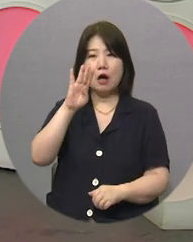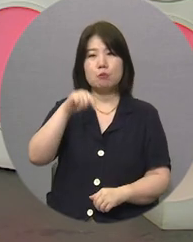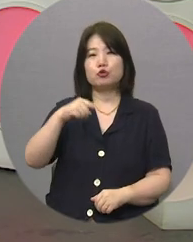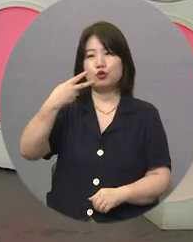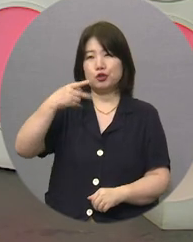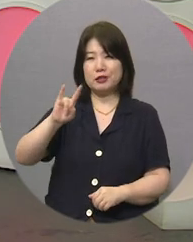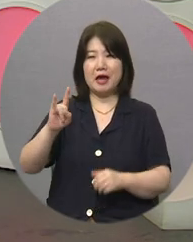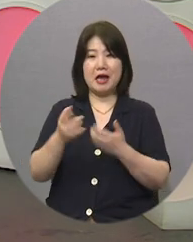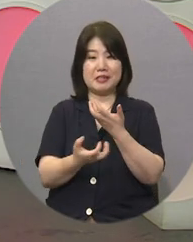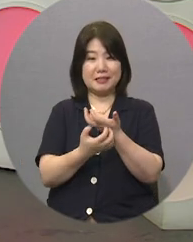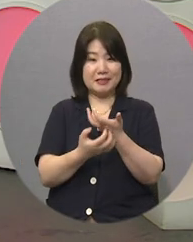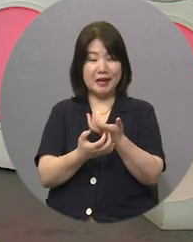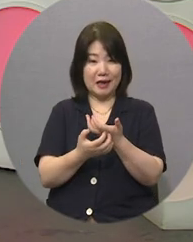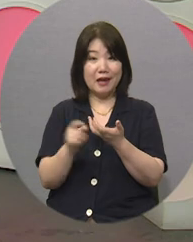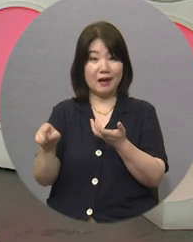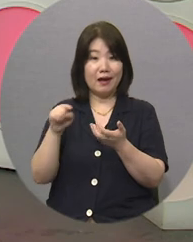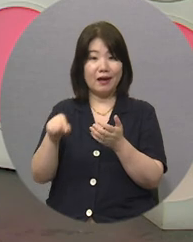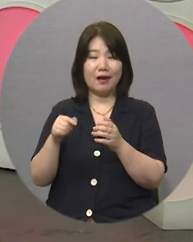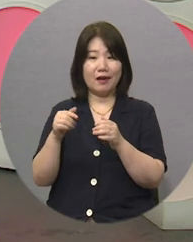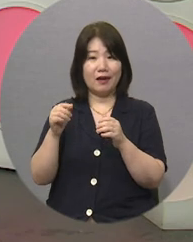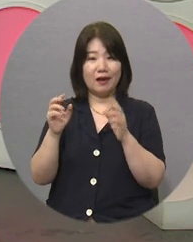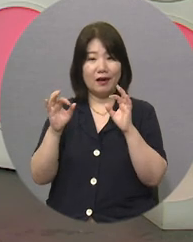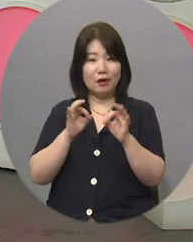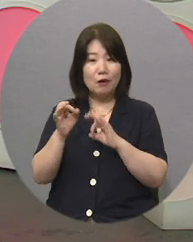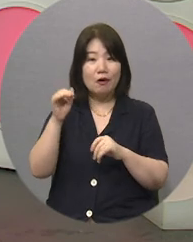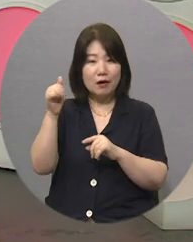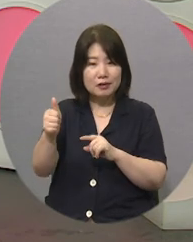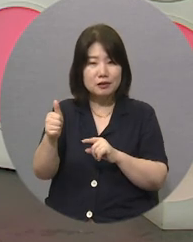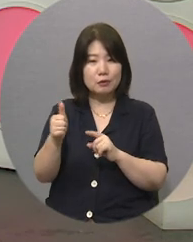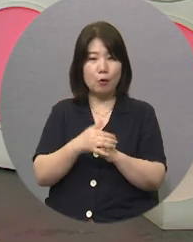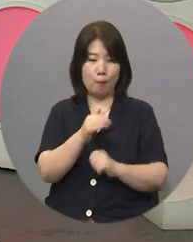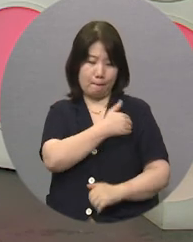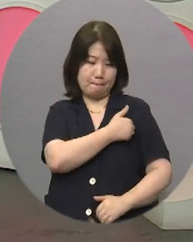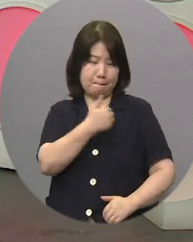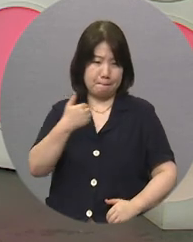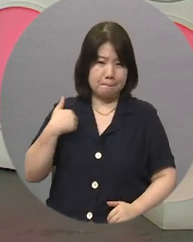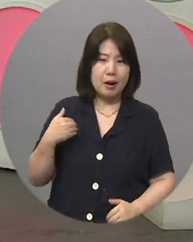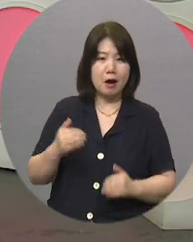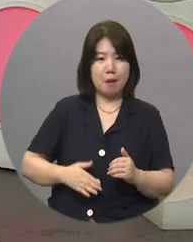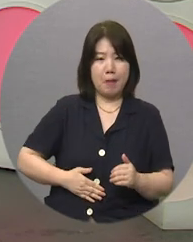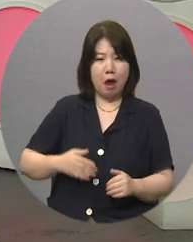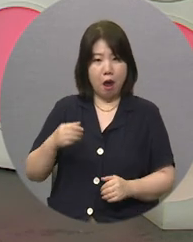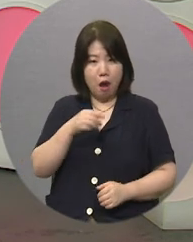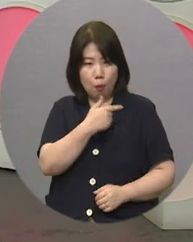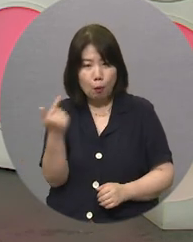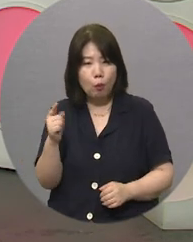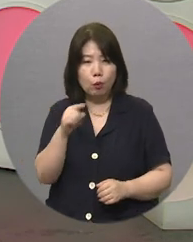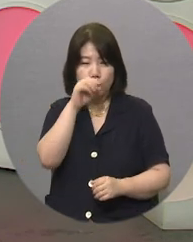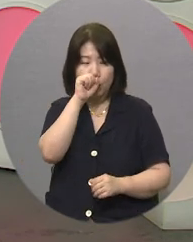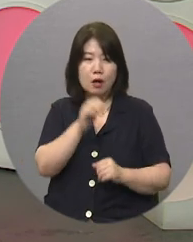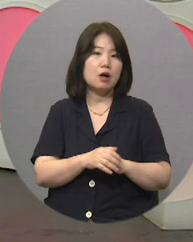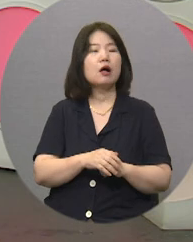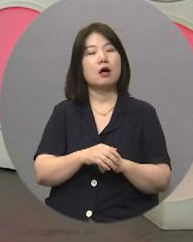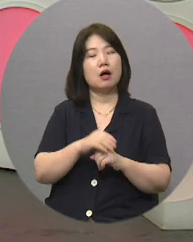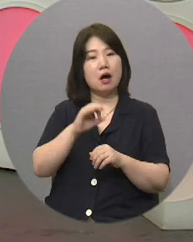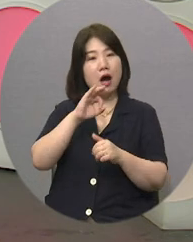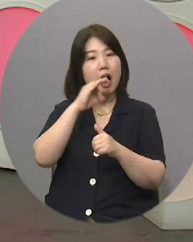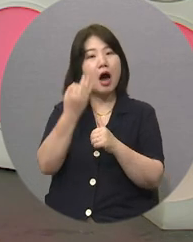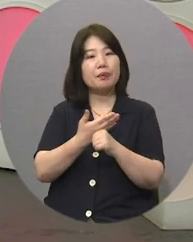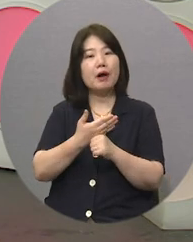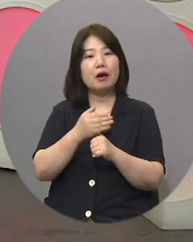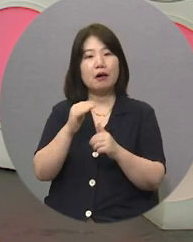저는. 아, 왜냐면 거기 이제 그 주인 그 사장님도 마음을 또 항상 고우시고 지금도 아마 그 가게가 유지를 하고 계신데 안양에서 그 하는